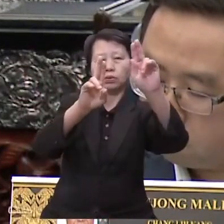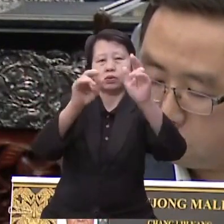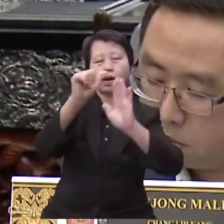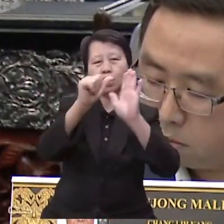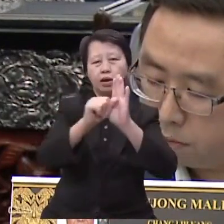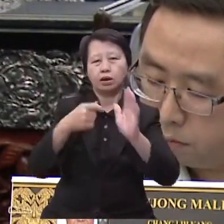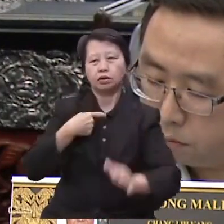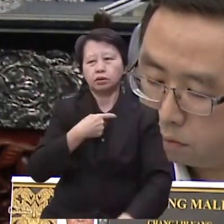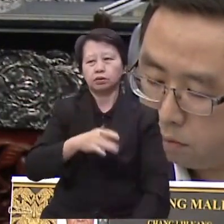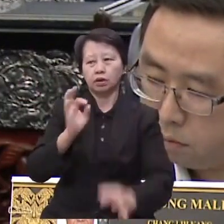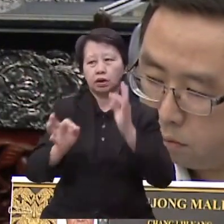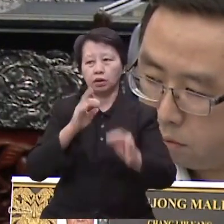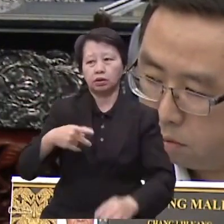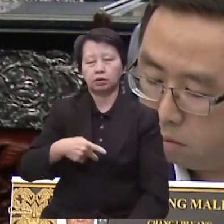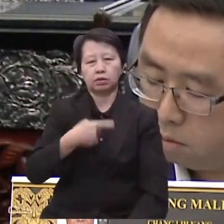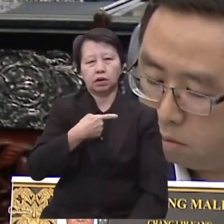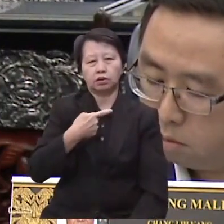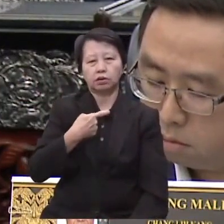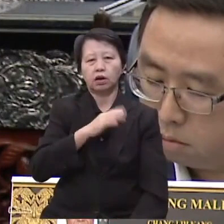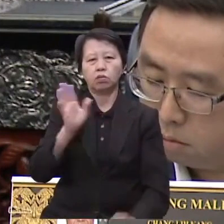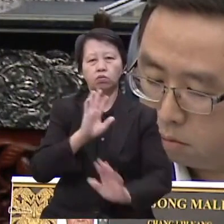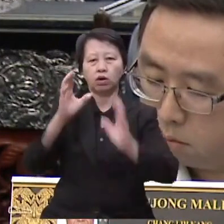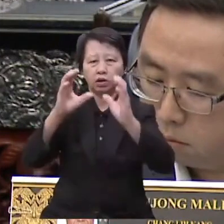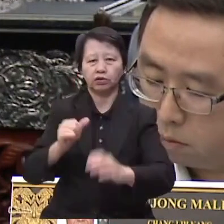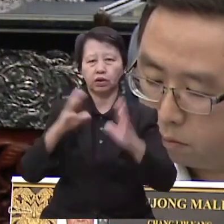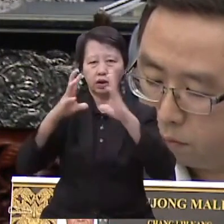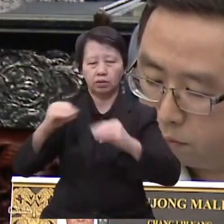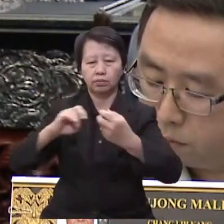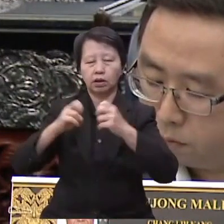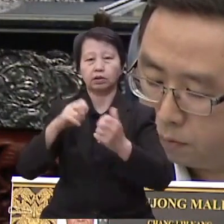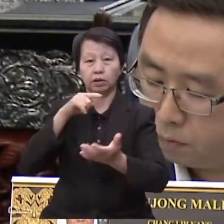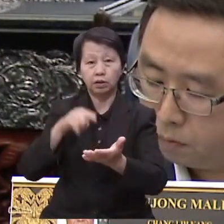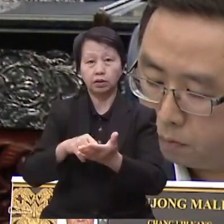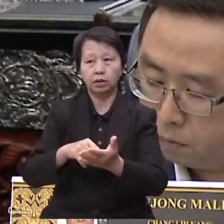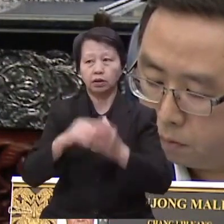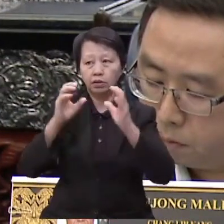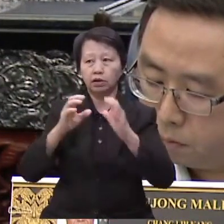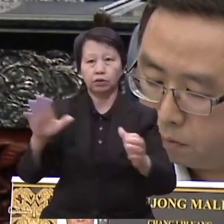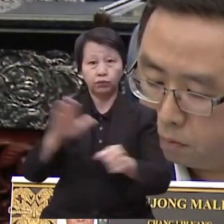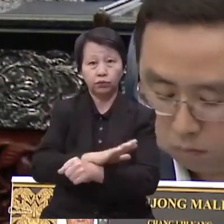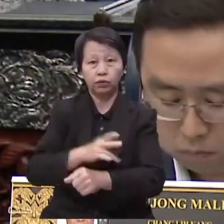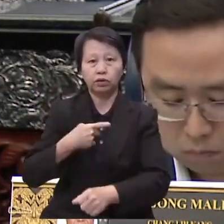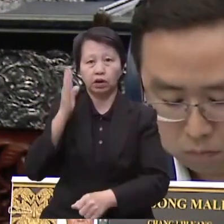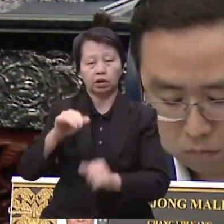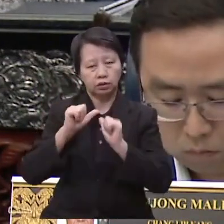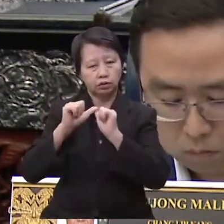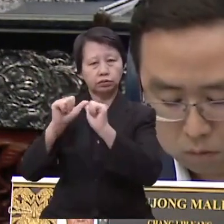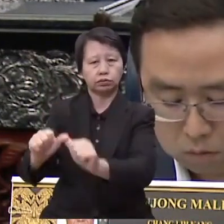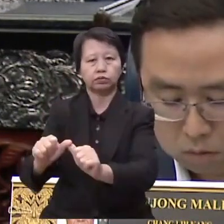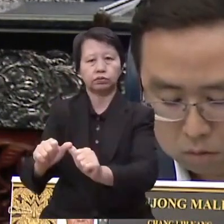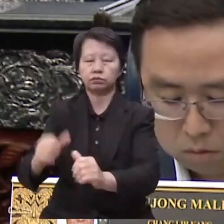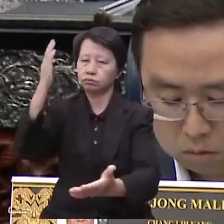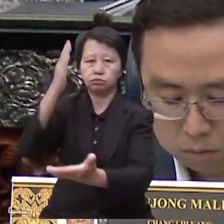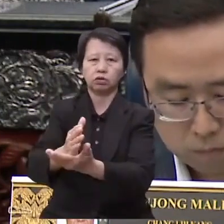kita merasakan ini bukan cara untuk kita menangani isu ini secara mutlak maka kita akan terus